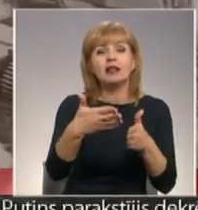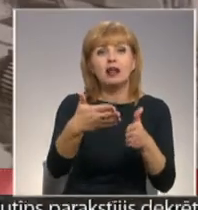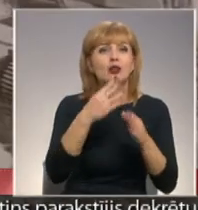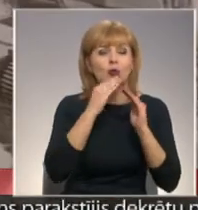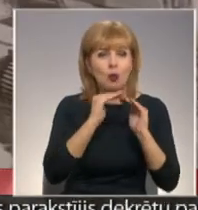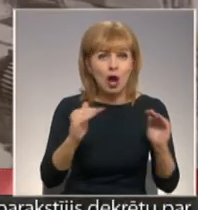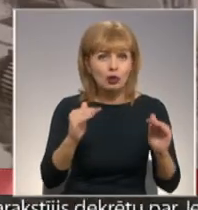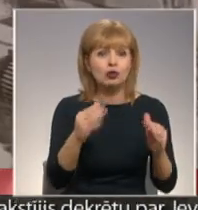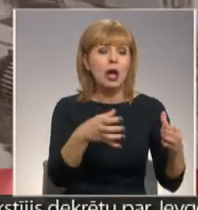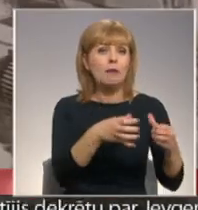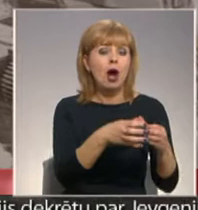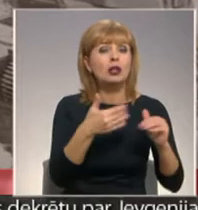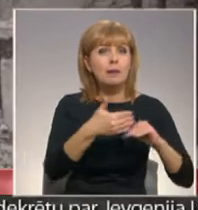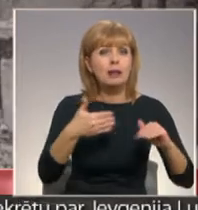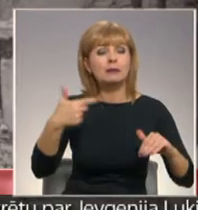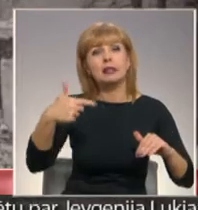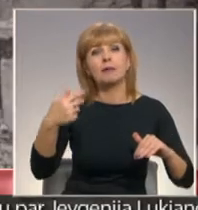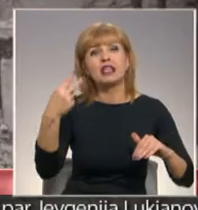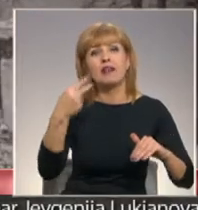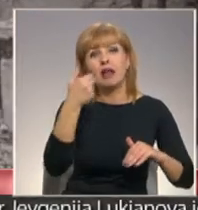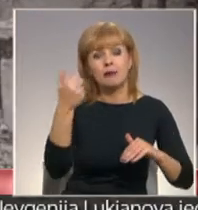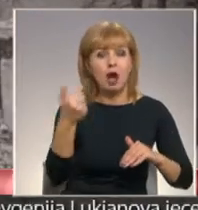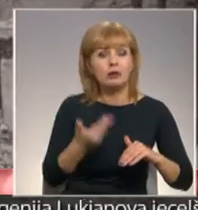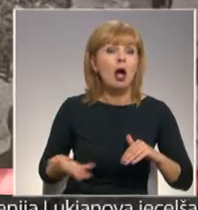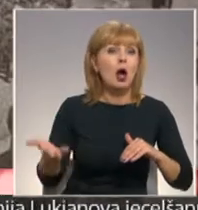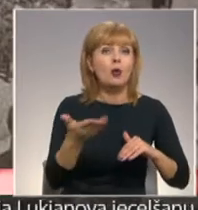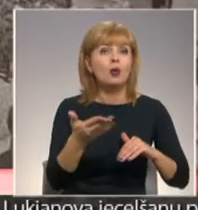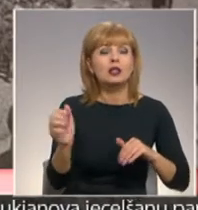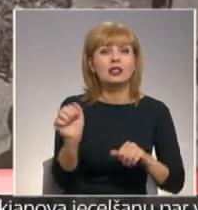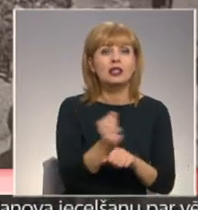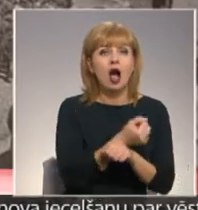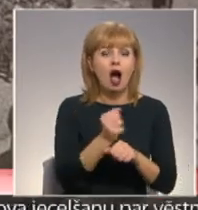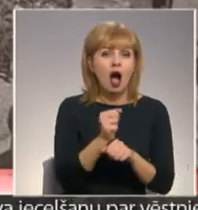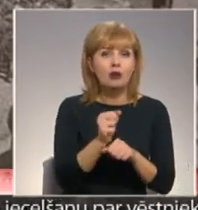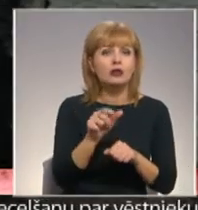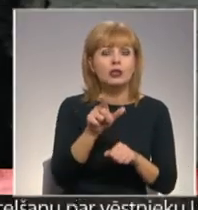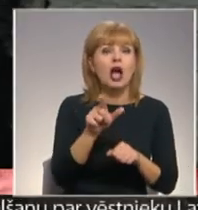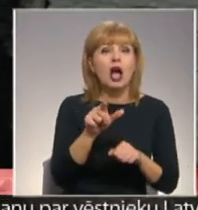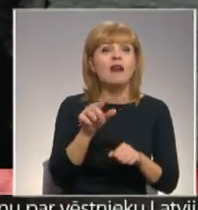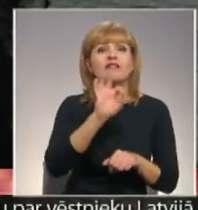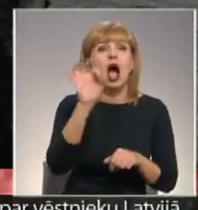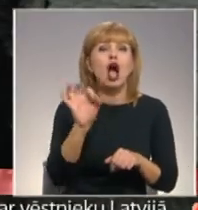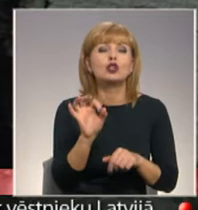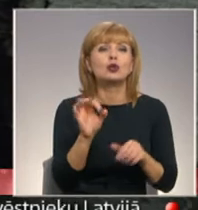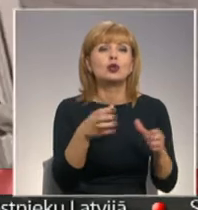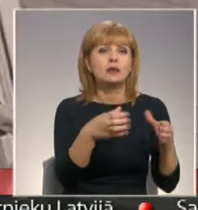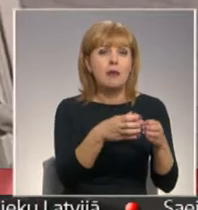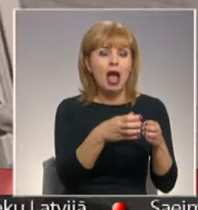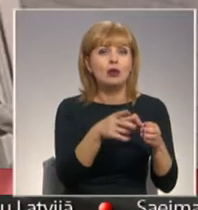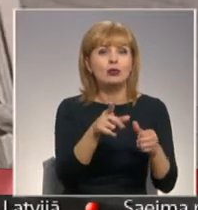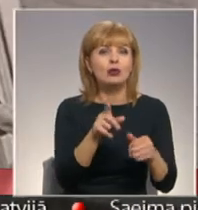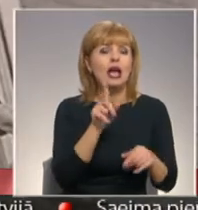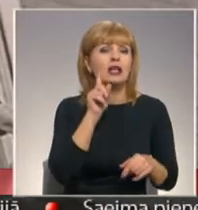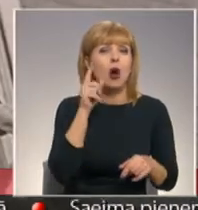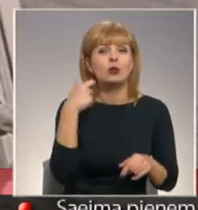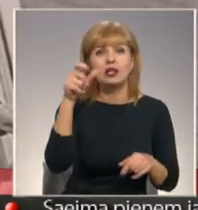savu bataljonu pirms 72 gadiem Kurzemē sakāva skaitliski pārākos vācu spēkus. Kas bija jaunais leitnants,